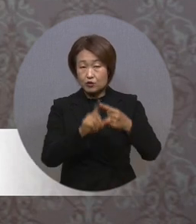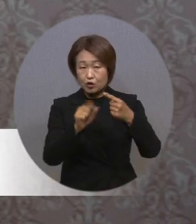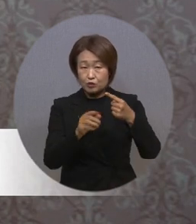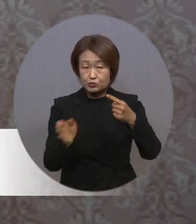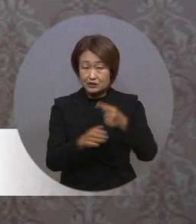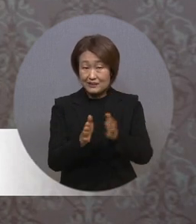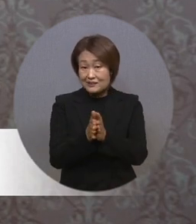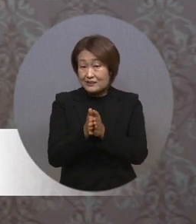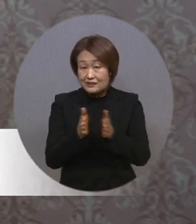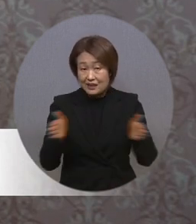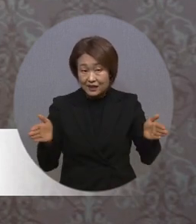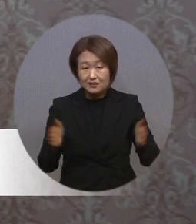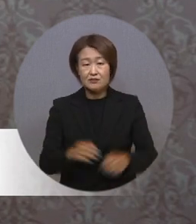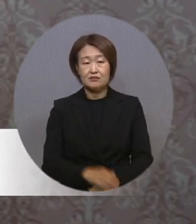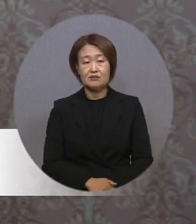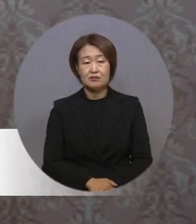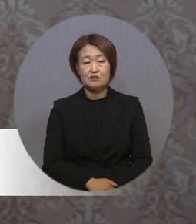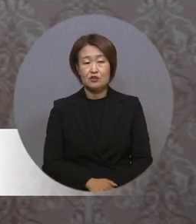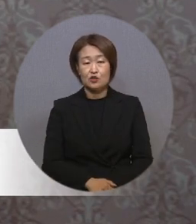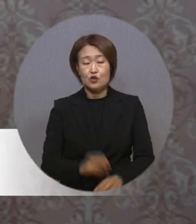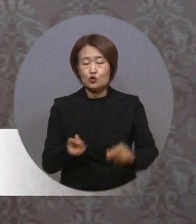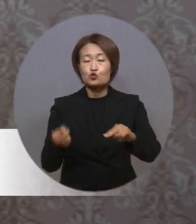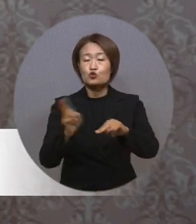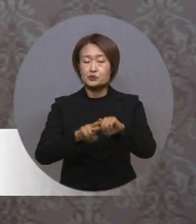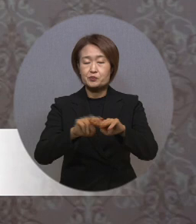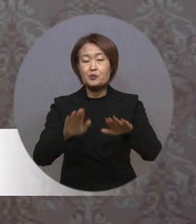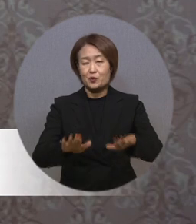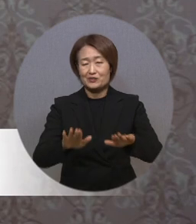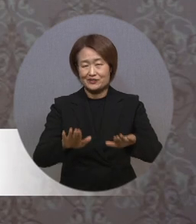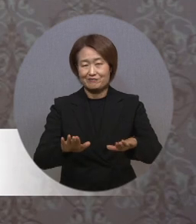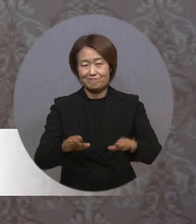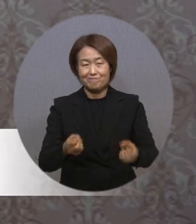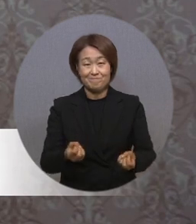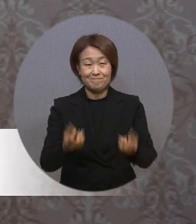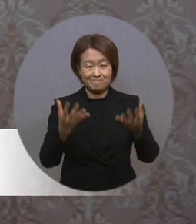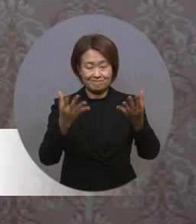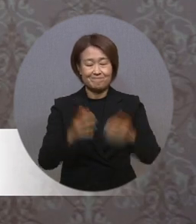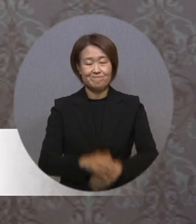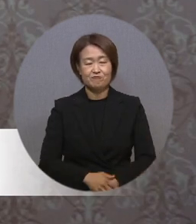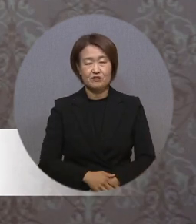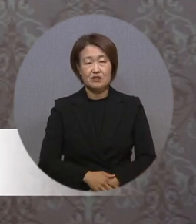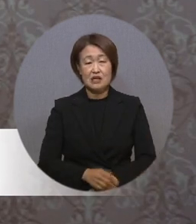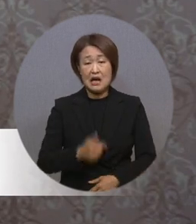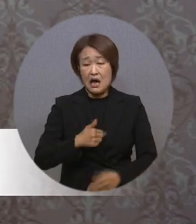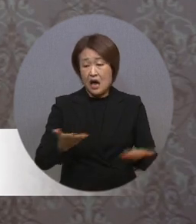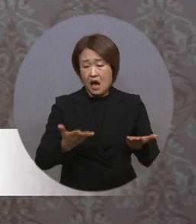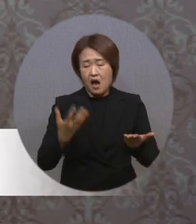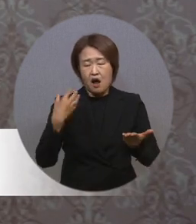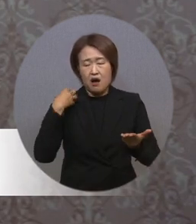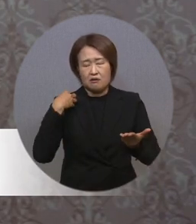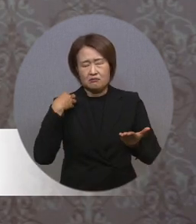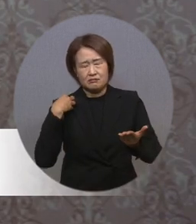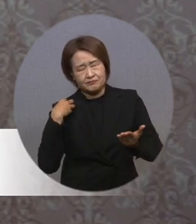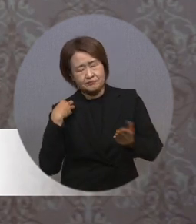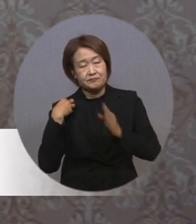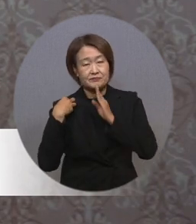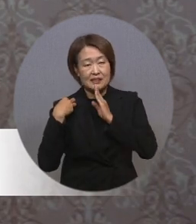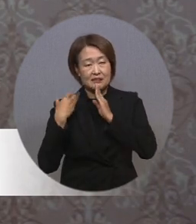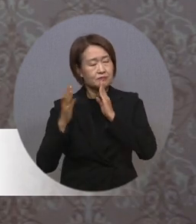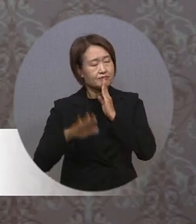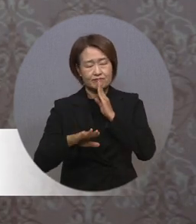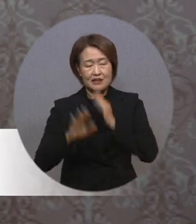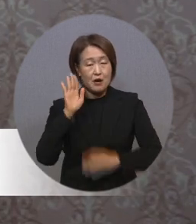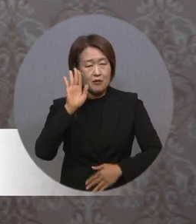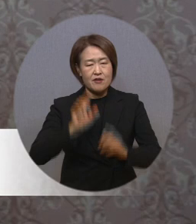1월부터 시작을 해서 오늘 취임을 하게 되었습니다. 어깨는 무겁지만 나름대로 열심히 할 수 있는